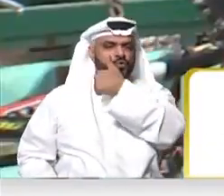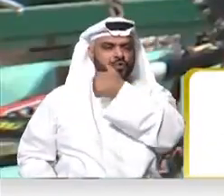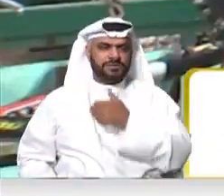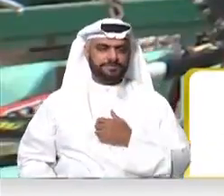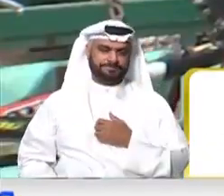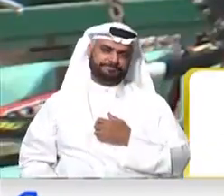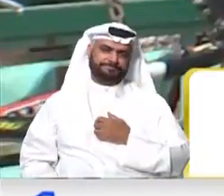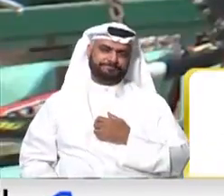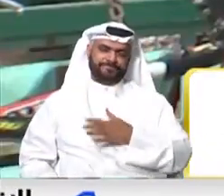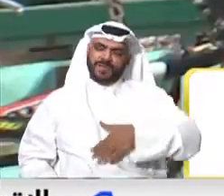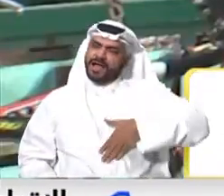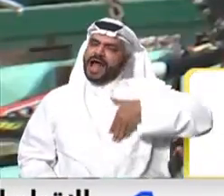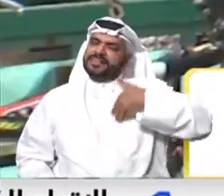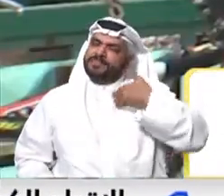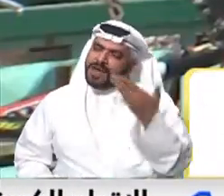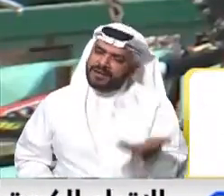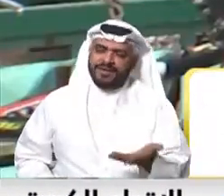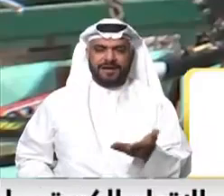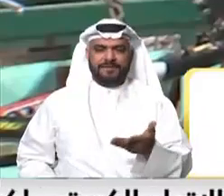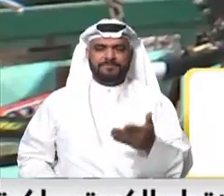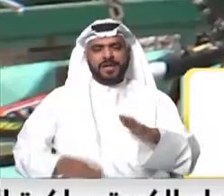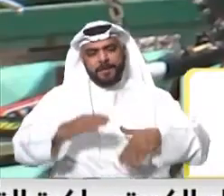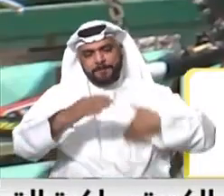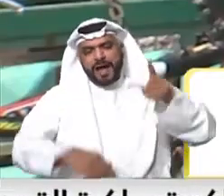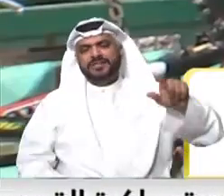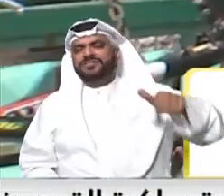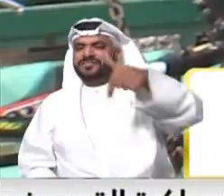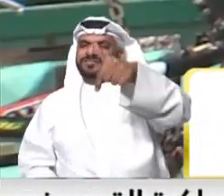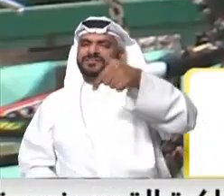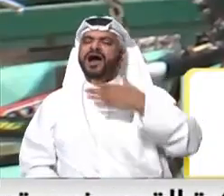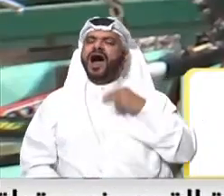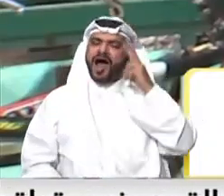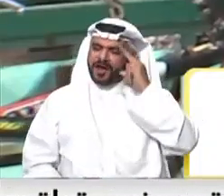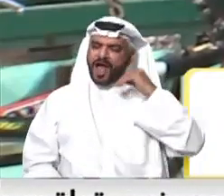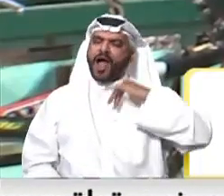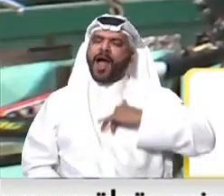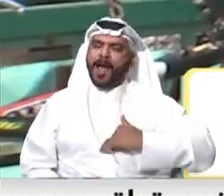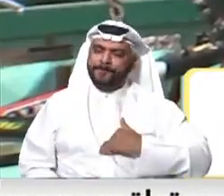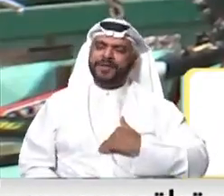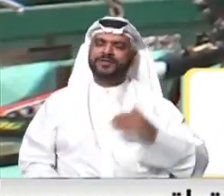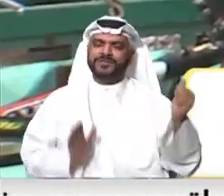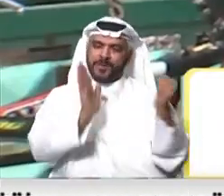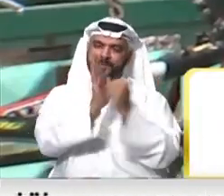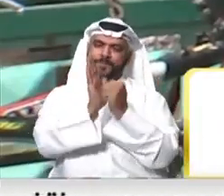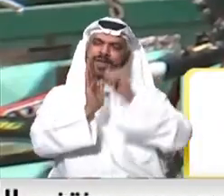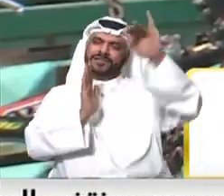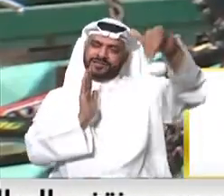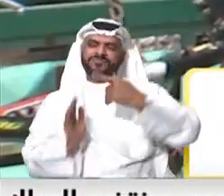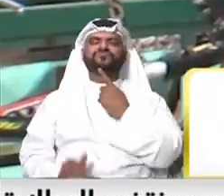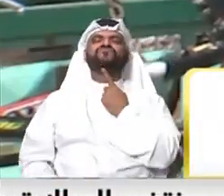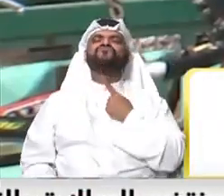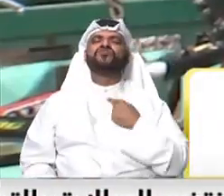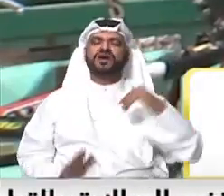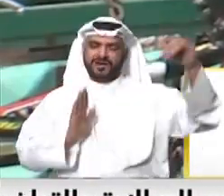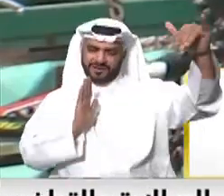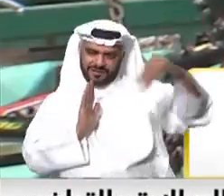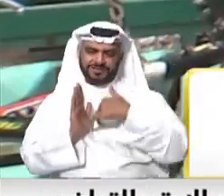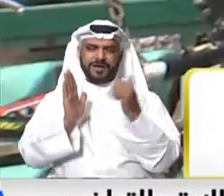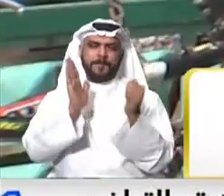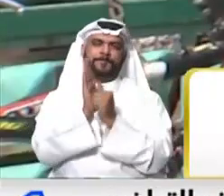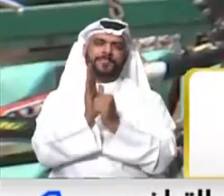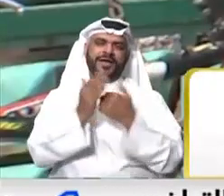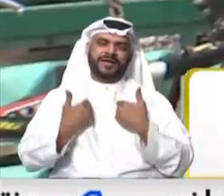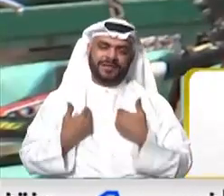بعد هالست شهور المعاناة هذه إنه لو يعني نرجع لبيتنا ونرجع لأهلنا ونرجع لديارنا ونرجع لحياتنا الطبيعية اللي كنا